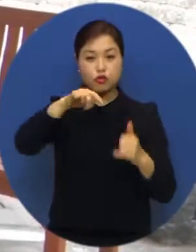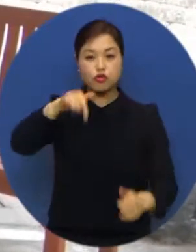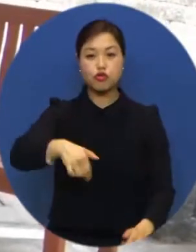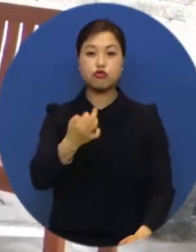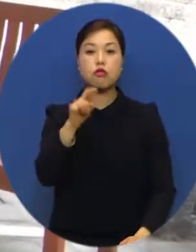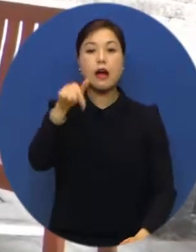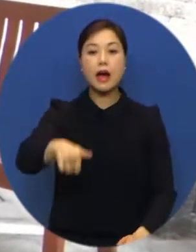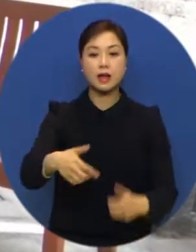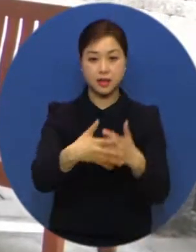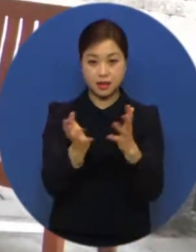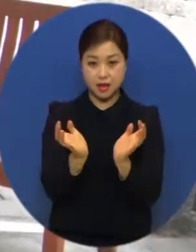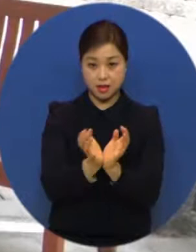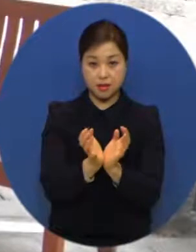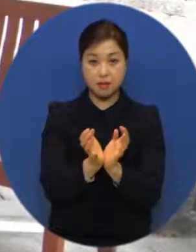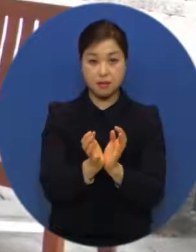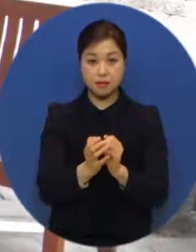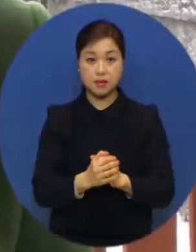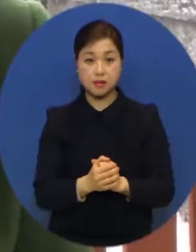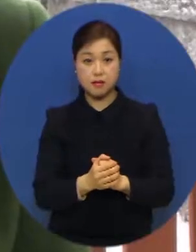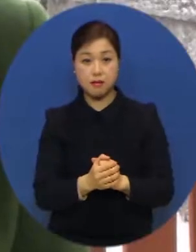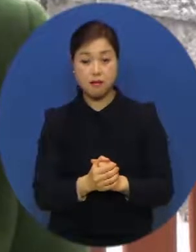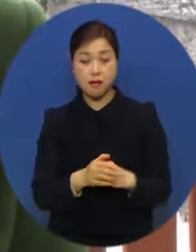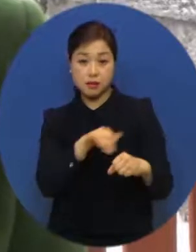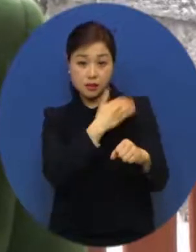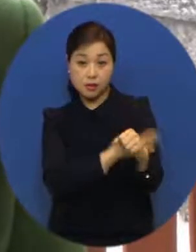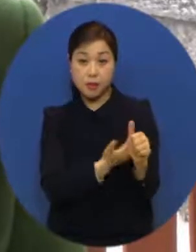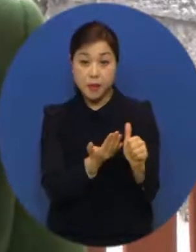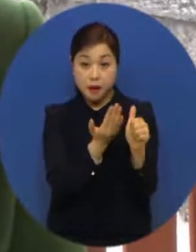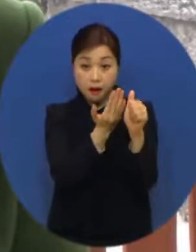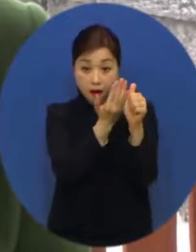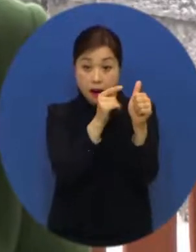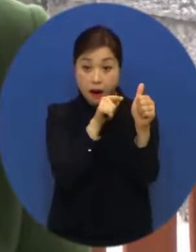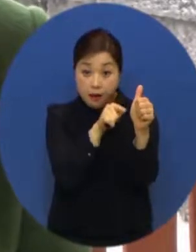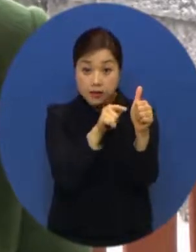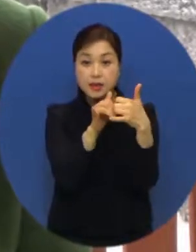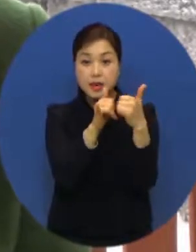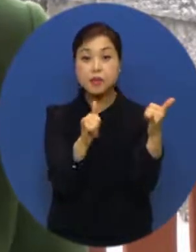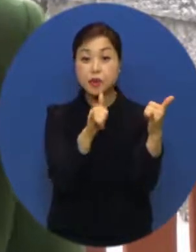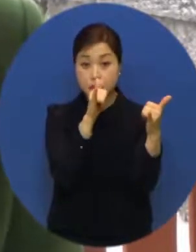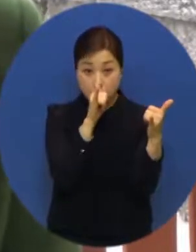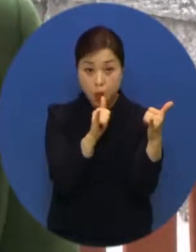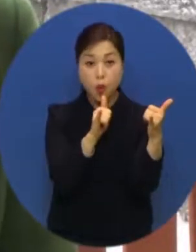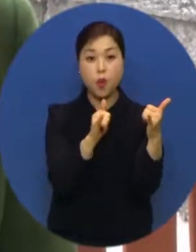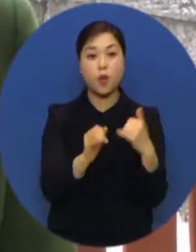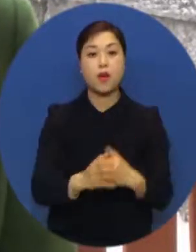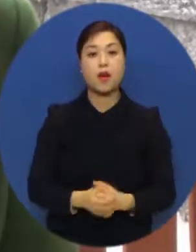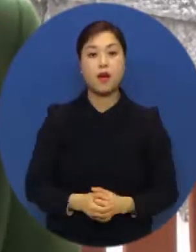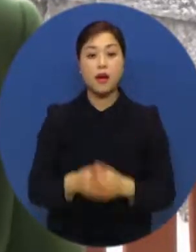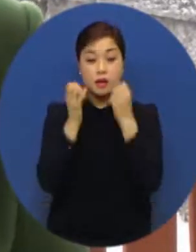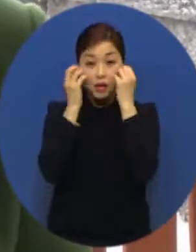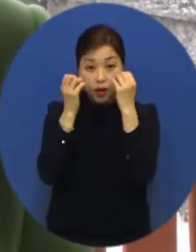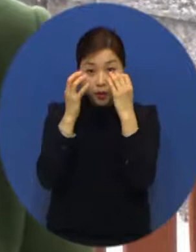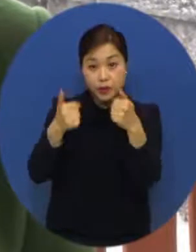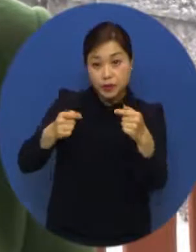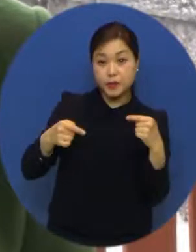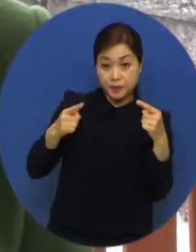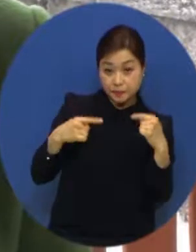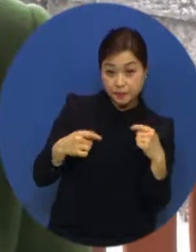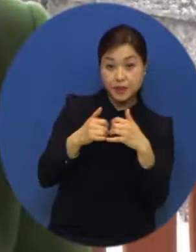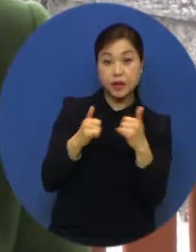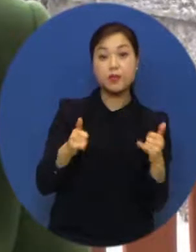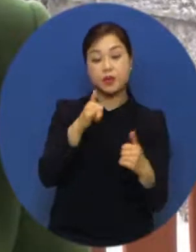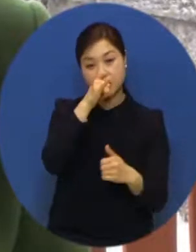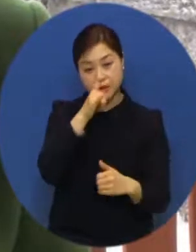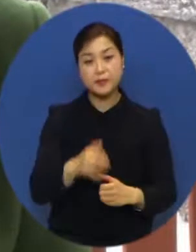경우도 저희들이 역량이 개발된 저희들이 키워낸 인력들도 있고요. 또 새롭게 진입되는 인력들도